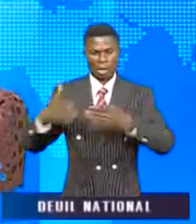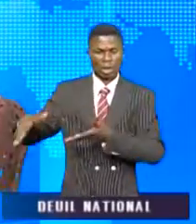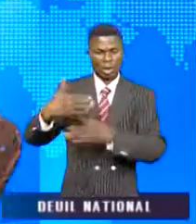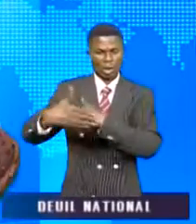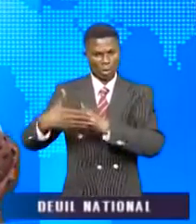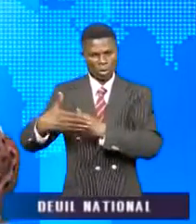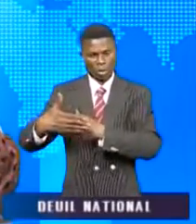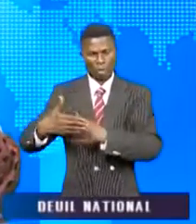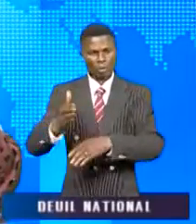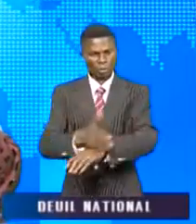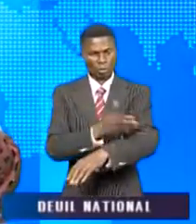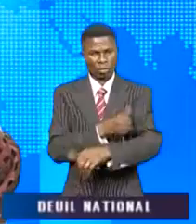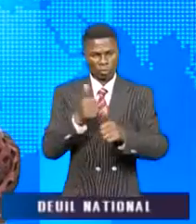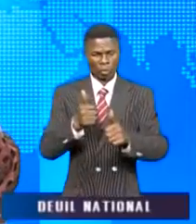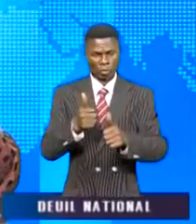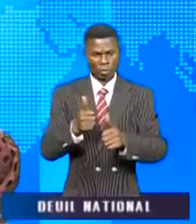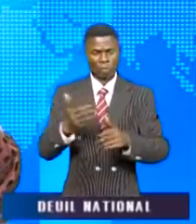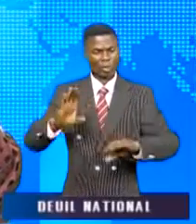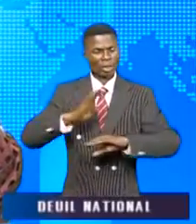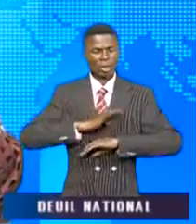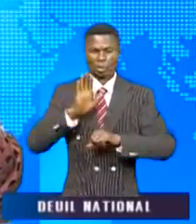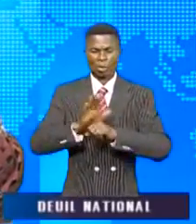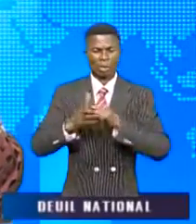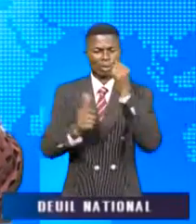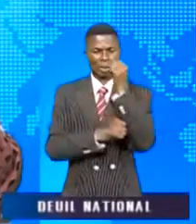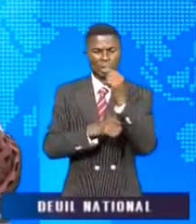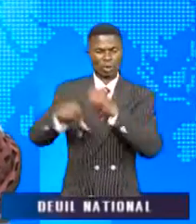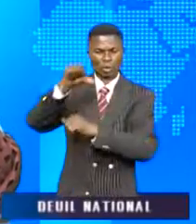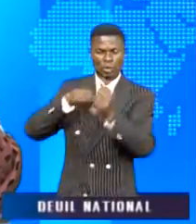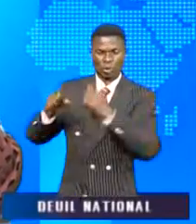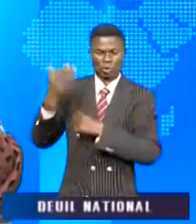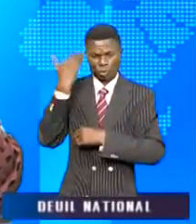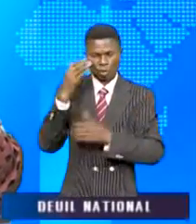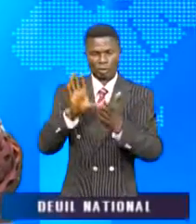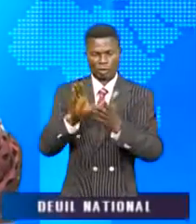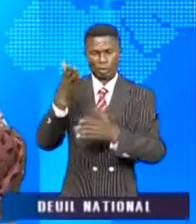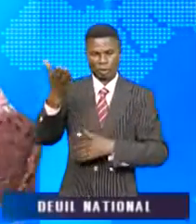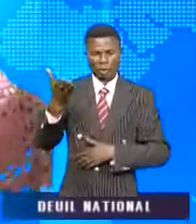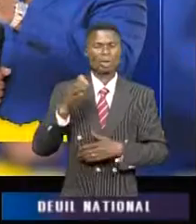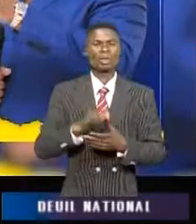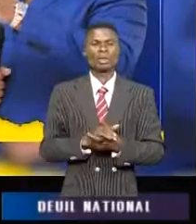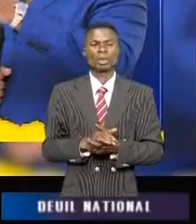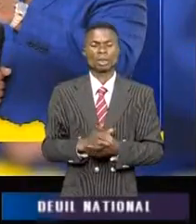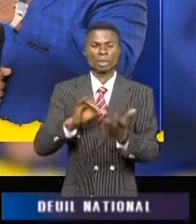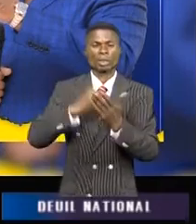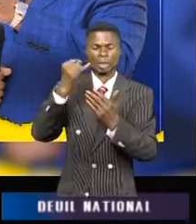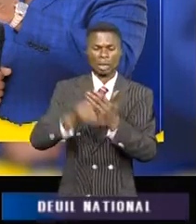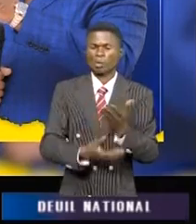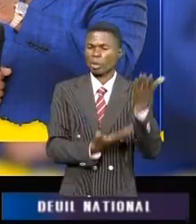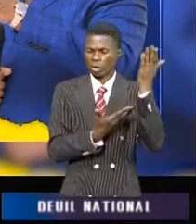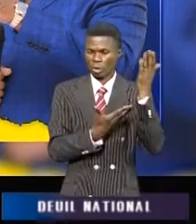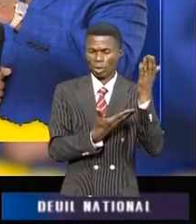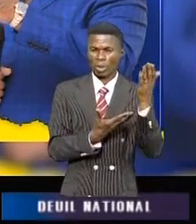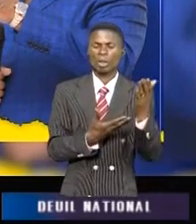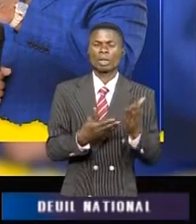périphériques avancent normalement et ce, à la grande satisfaction de la population. C'est un constat de Robert Ndaye-Djessé. Le projet pilote dénommé